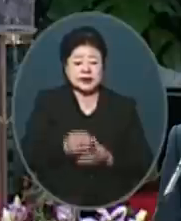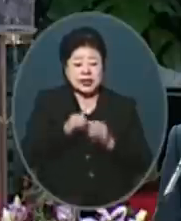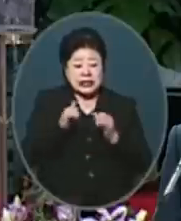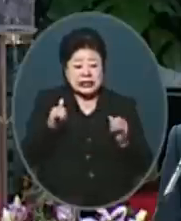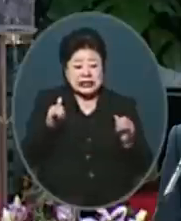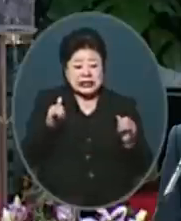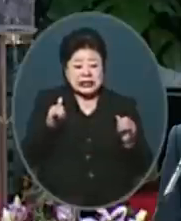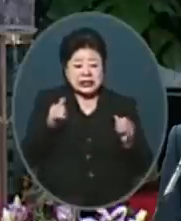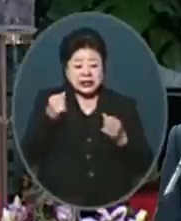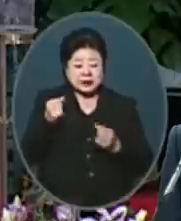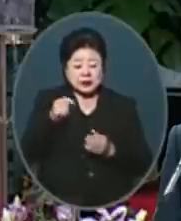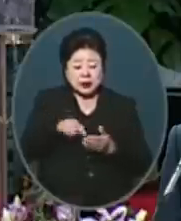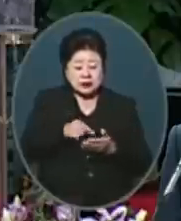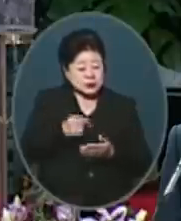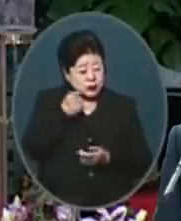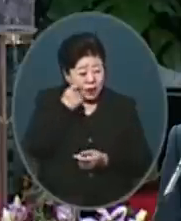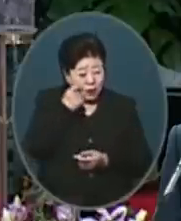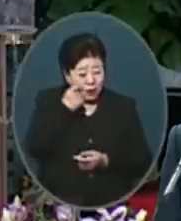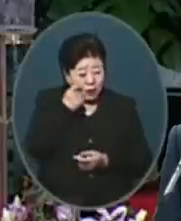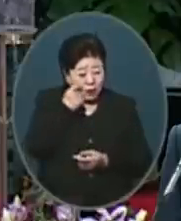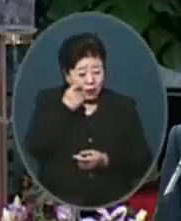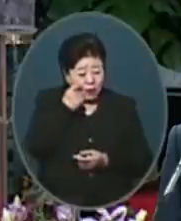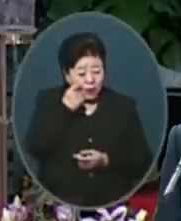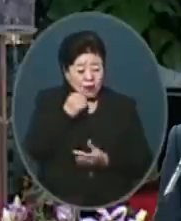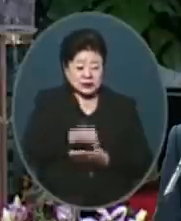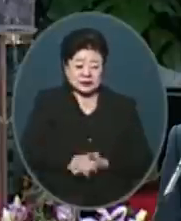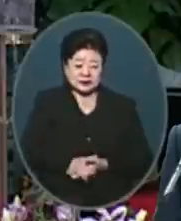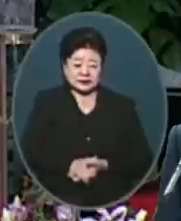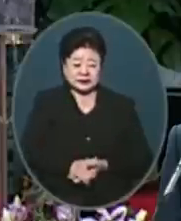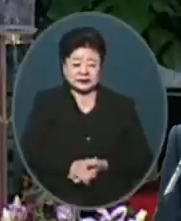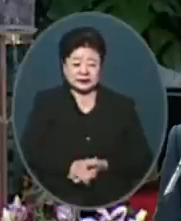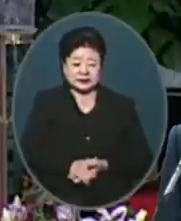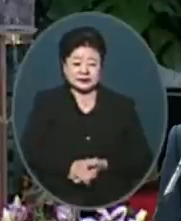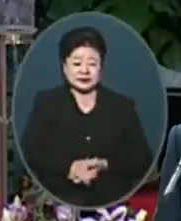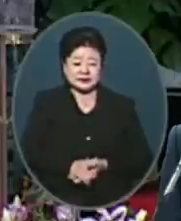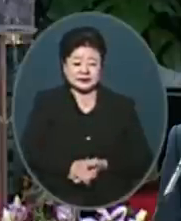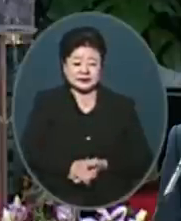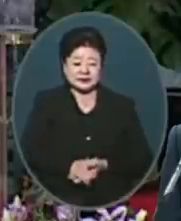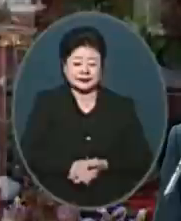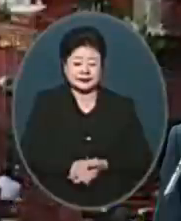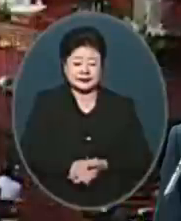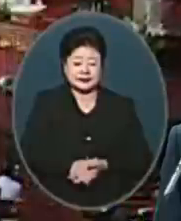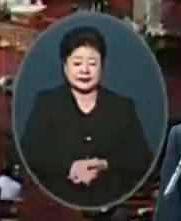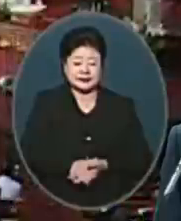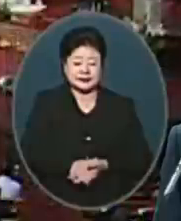인간의 힘으로 갚으라고 말하면 어림도 없습니다.